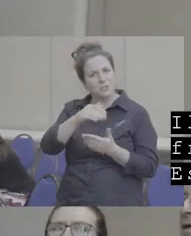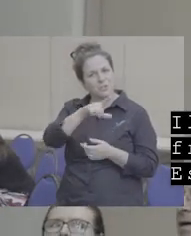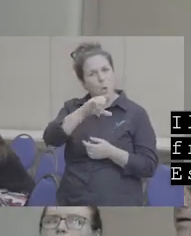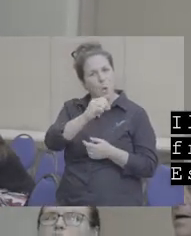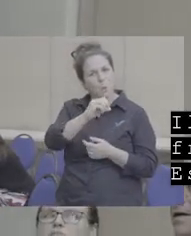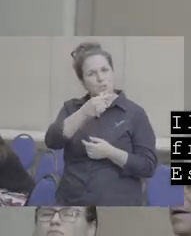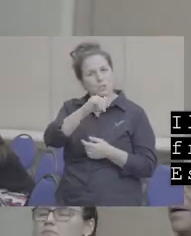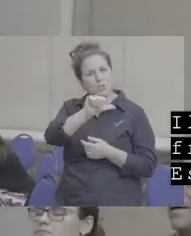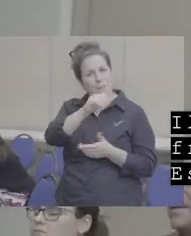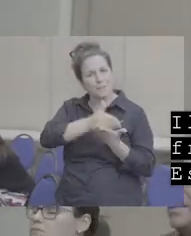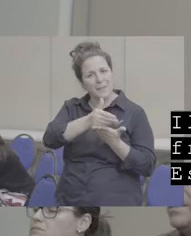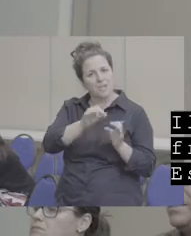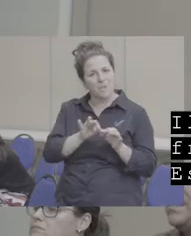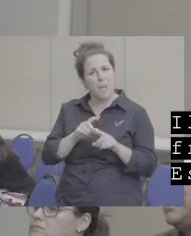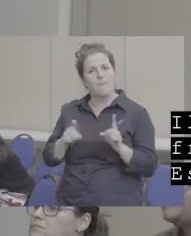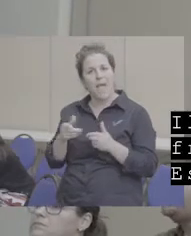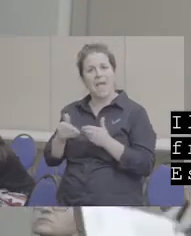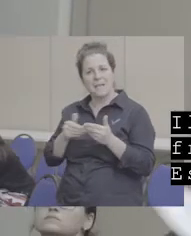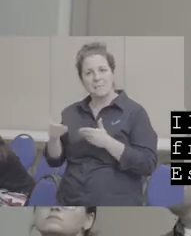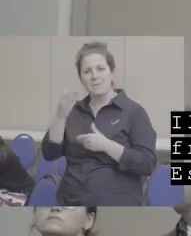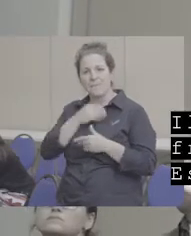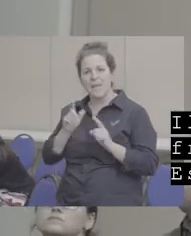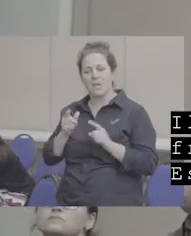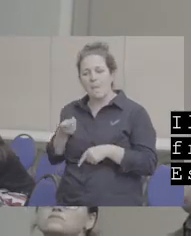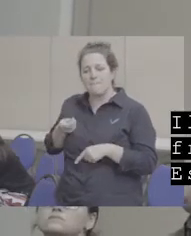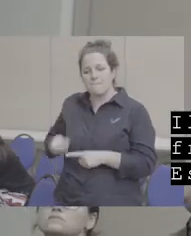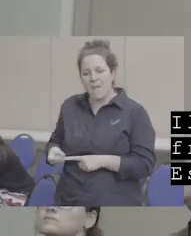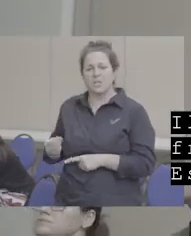logias, là, mais c'est Espace Bellechasse qui a payé la